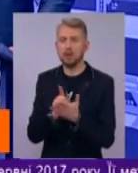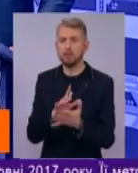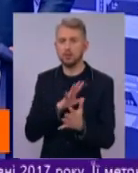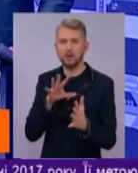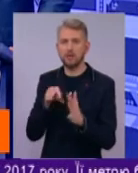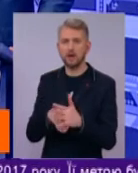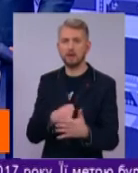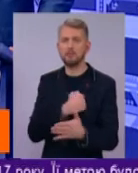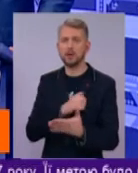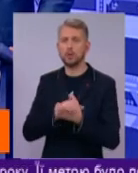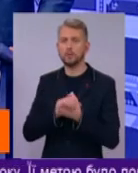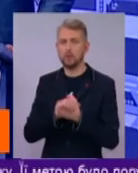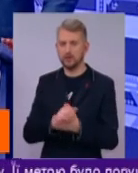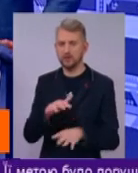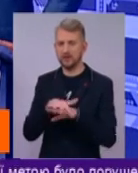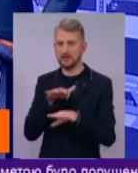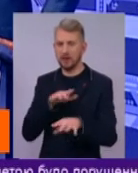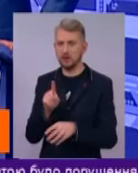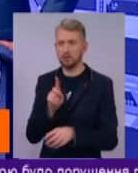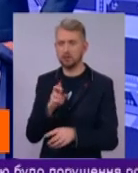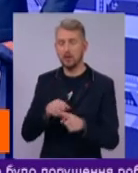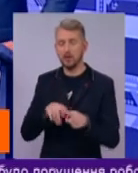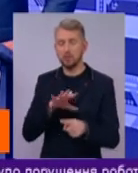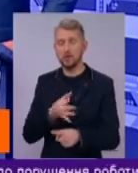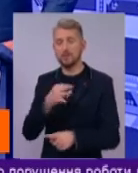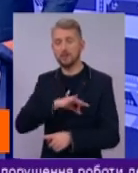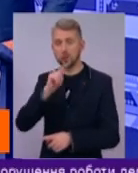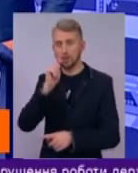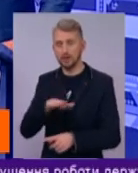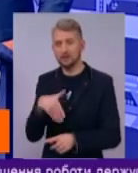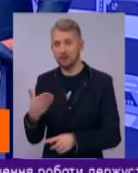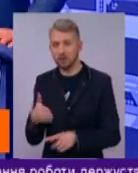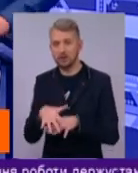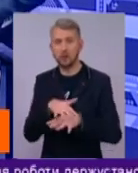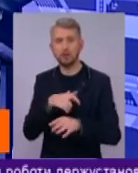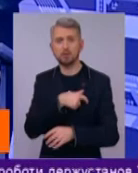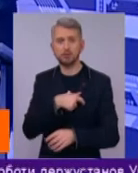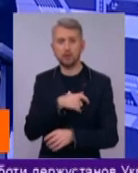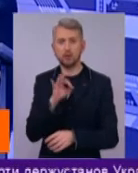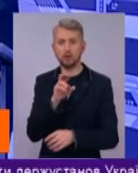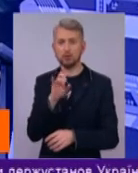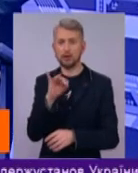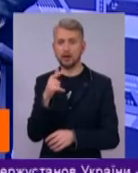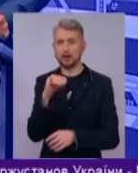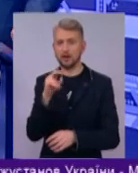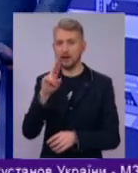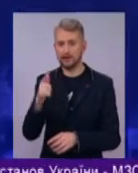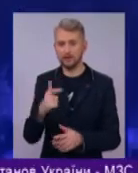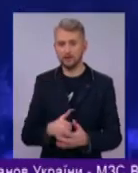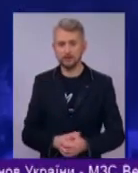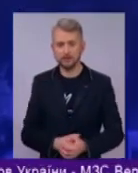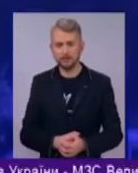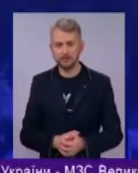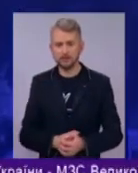введені миротворчі війська, аби це було вигідно українській стороні, народний депутат Олександр Брагинець.